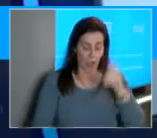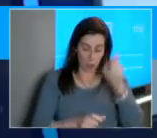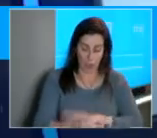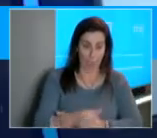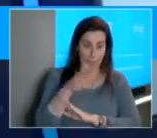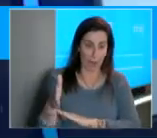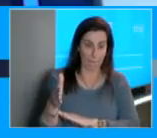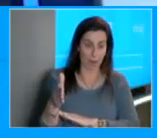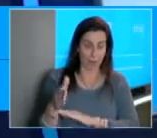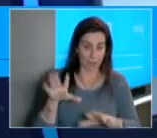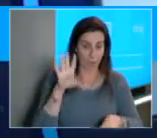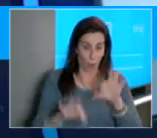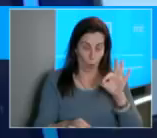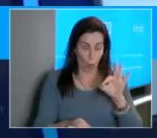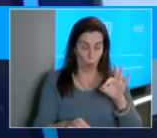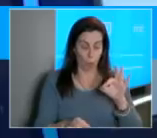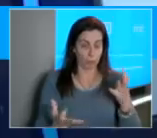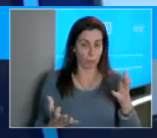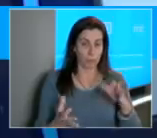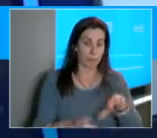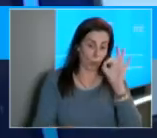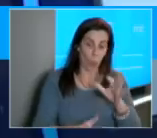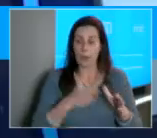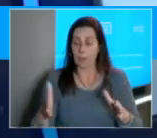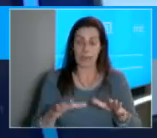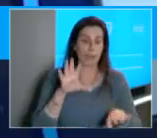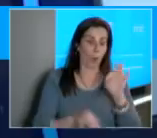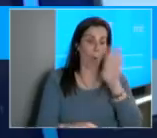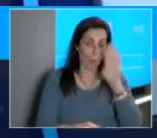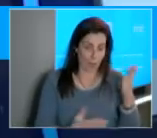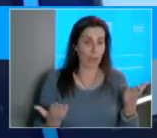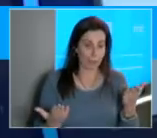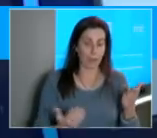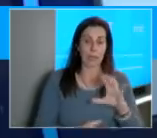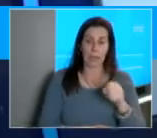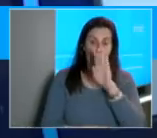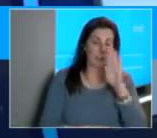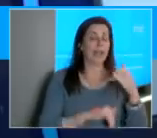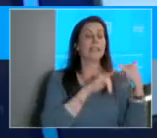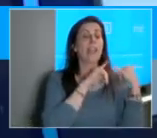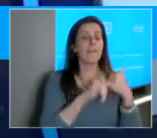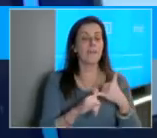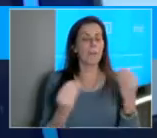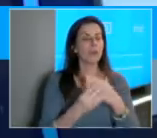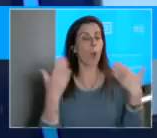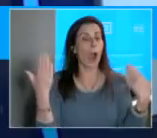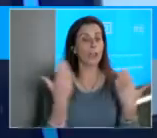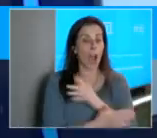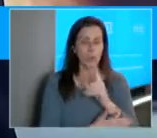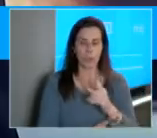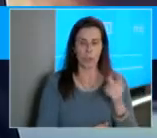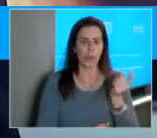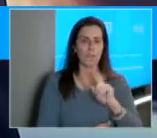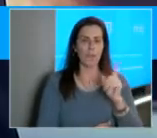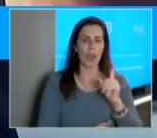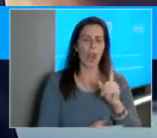הימין האידיאולוגי ילכו להצביע למישהו אחר? אז יצביעו לימינה, יצביעו לנתניהו. אם נתניהו יביא איזושהי בשורה גדולה, ולא